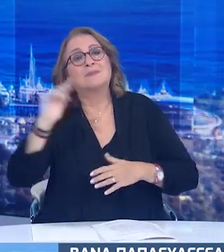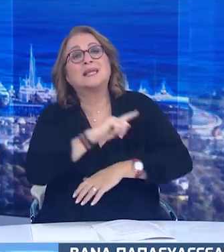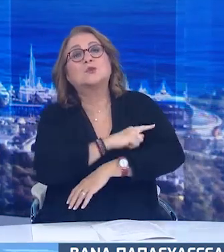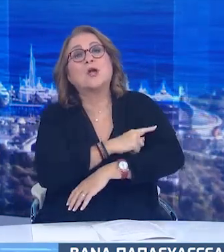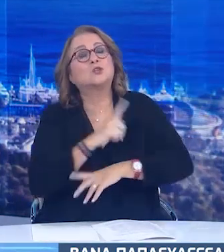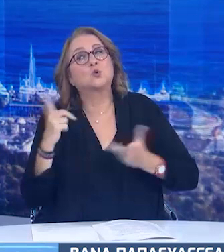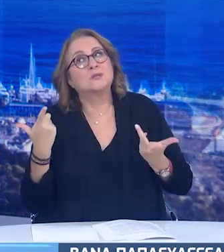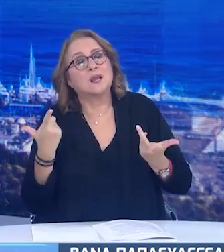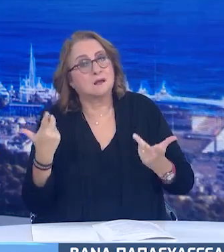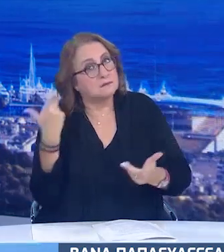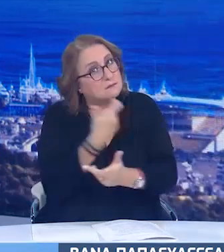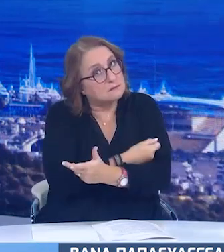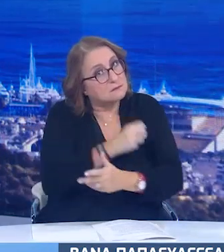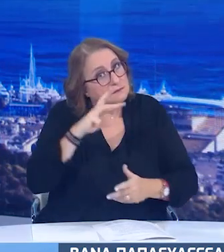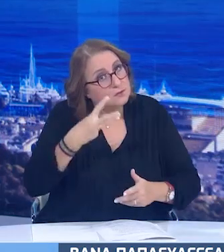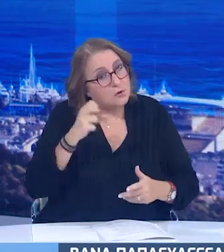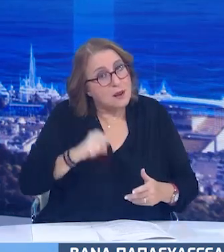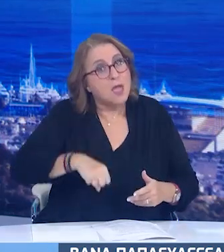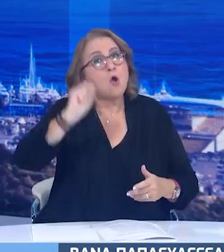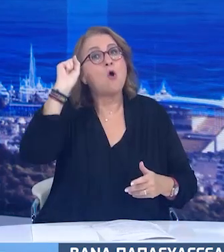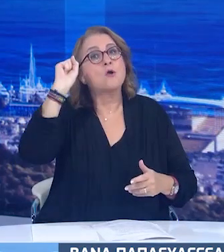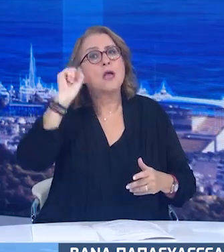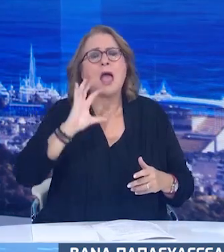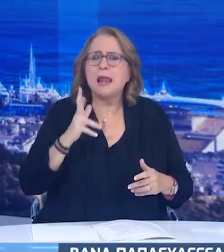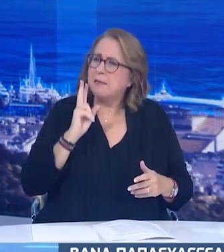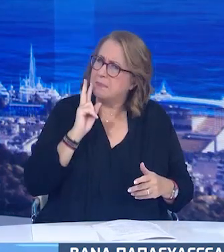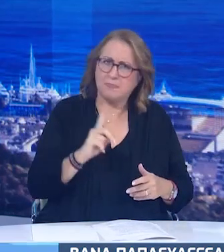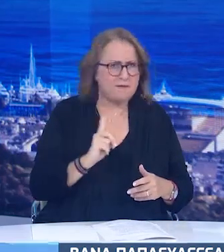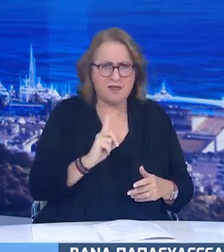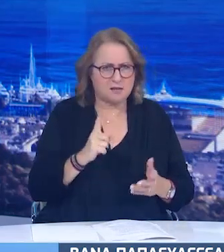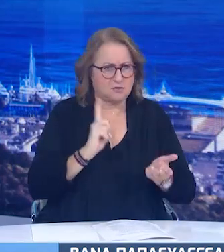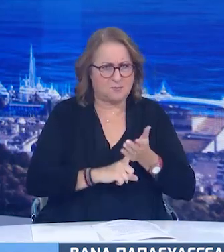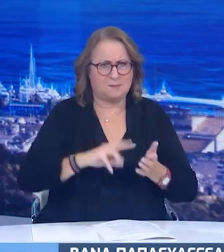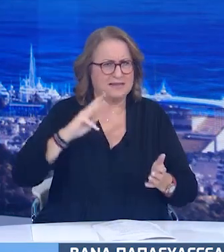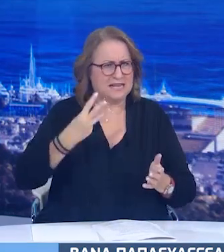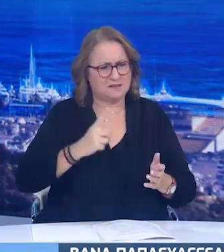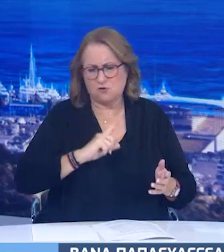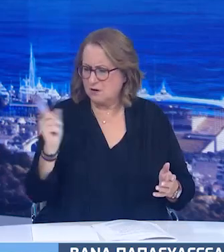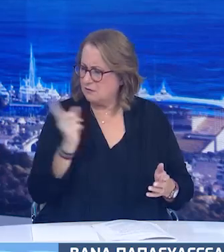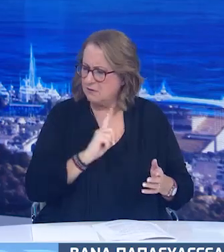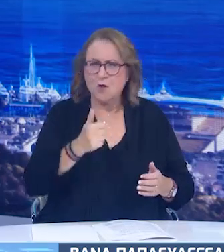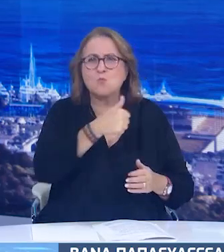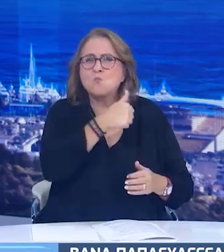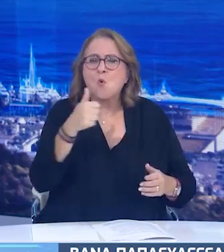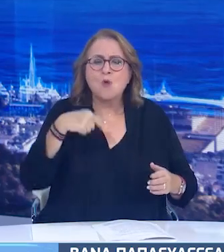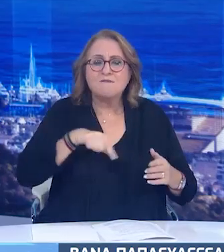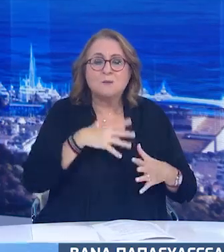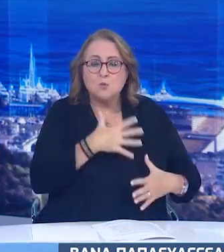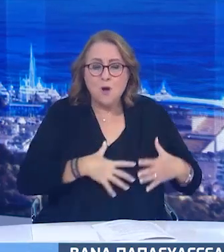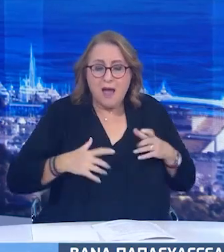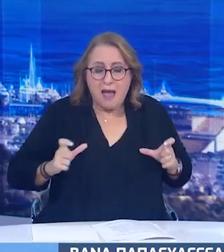με τις οδηγίες του να εμβολιαστεί. Δεν φαίνεται όμως έτσι όπως το περιγράφετε ότι οι ασθενείς αυτοί χρειάζονται να σπεύσουν γρήγορα να κάνουν την τρίτη